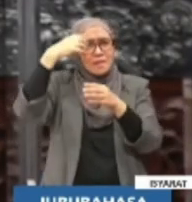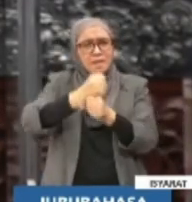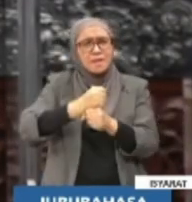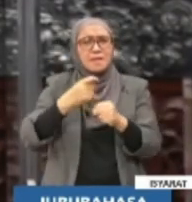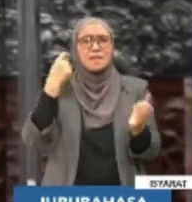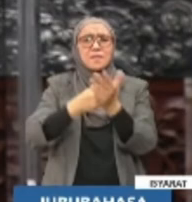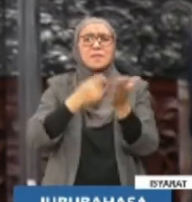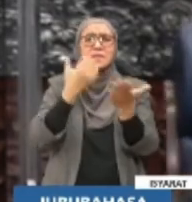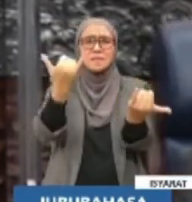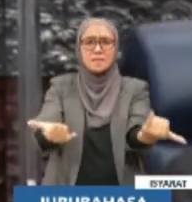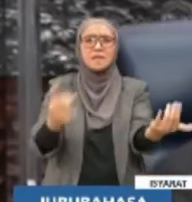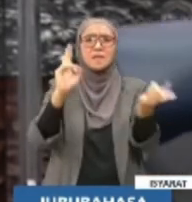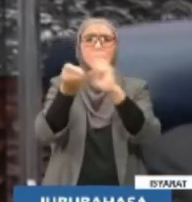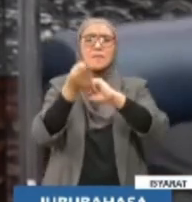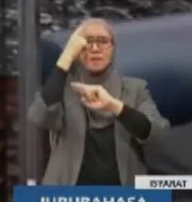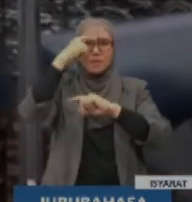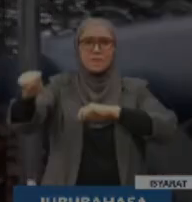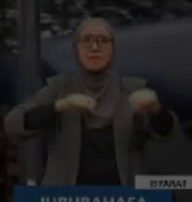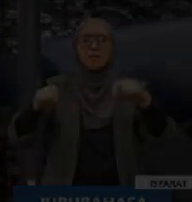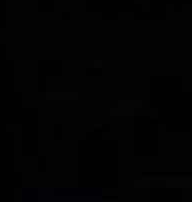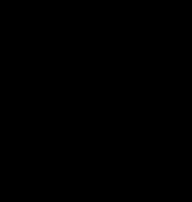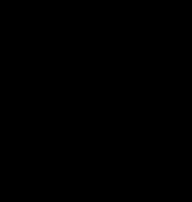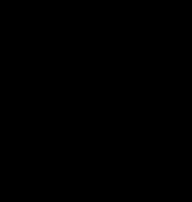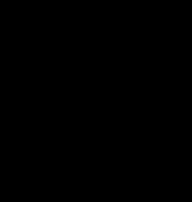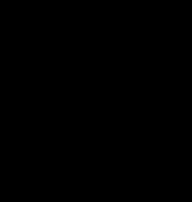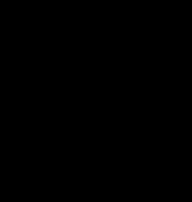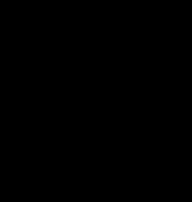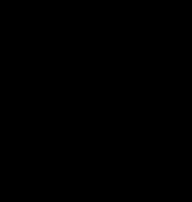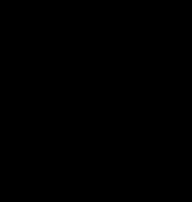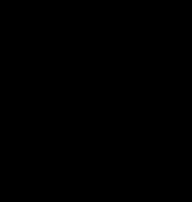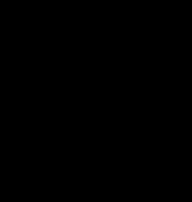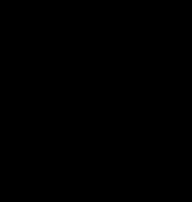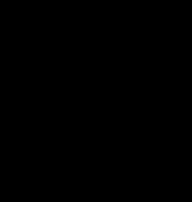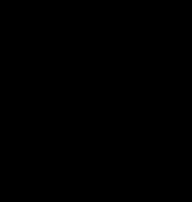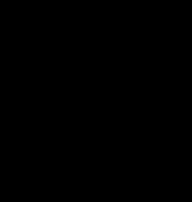SaDeLi ada perubahan untuk ada tindakan badges0